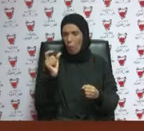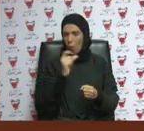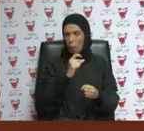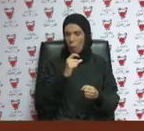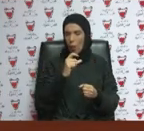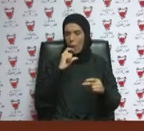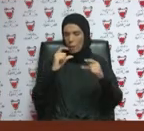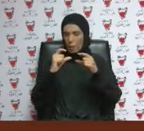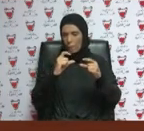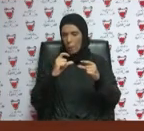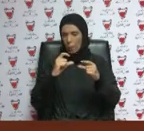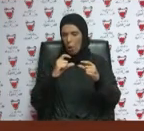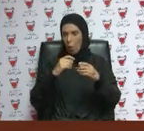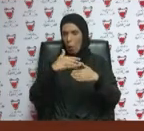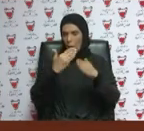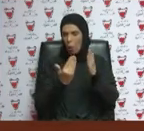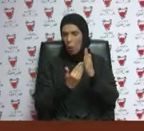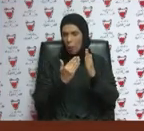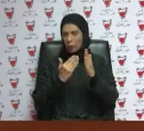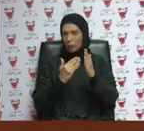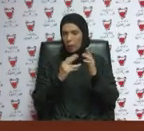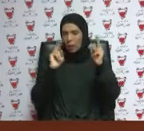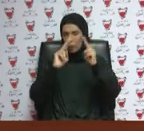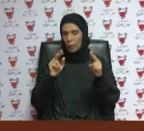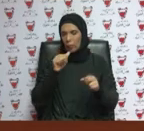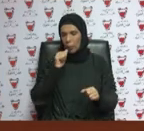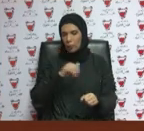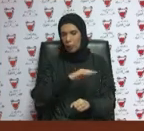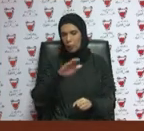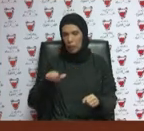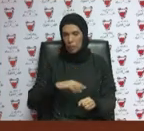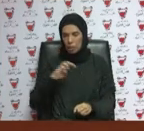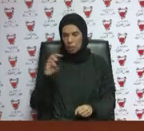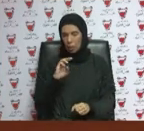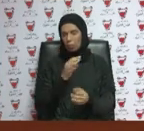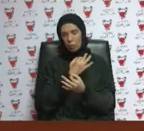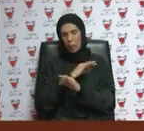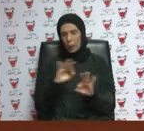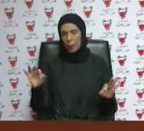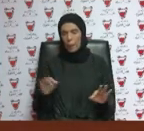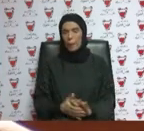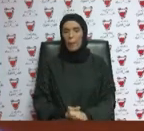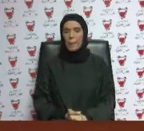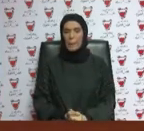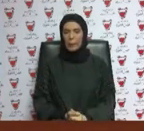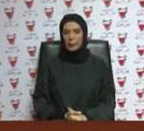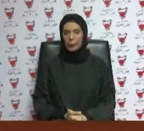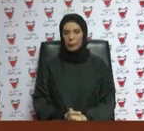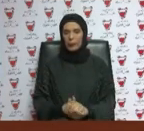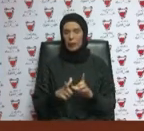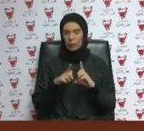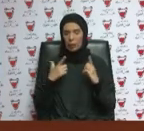والماء لثلاث شهور، وهي ستكون لكل الشركات الصغيرة والكبيرة. بس رجائي من اللجنة